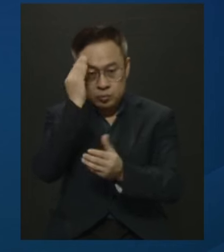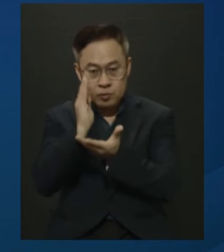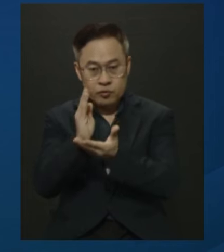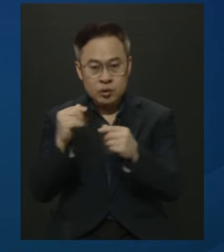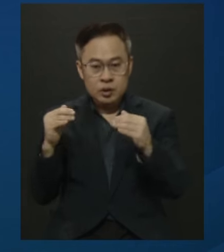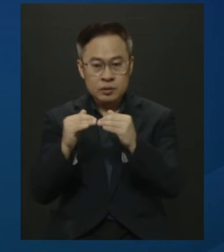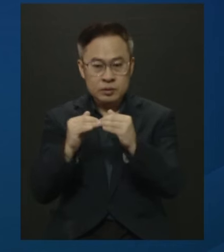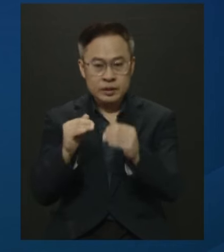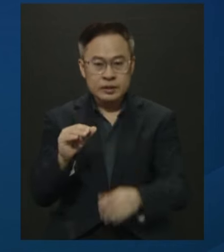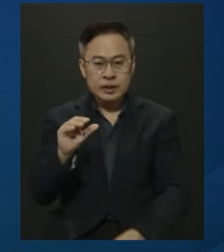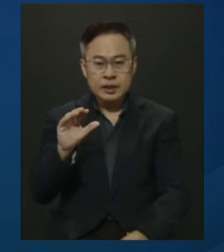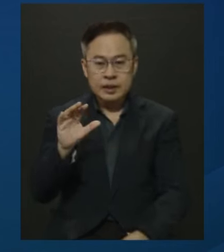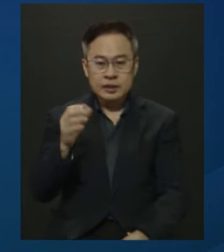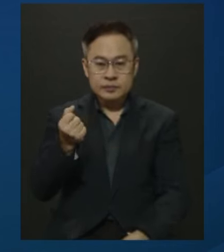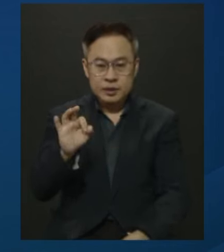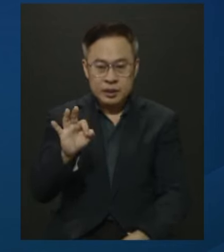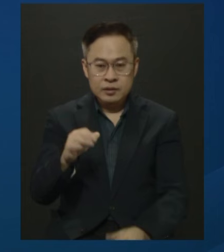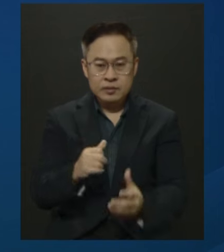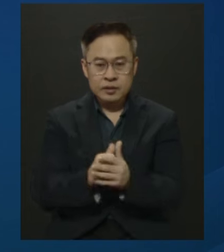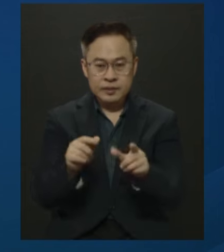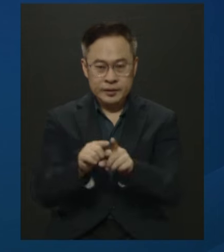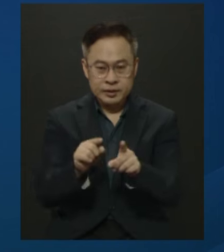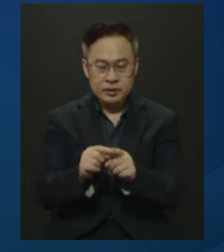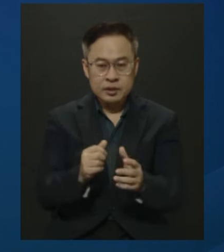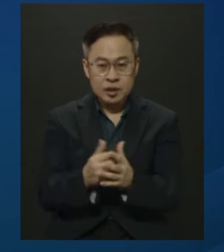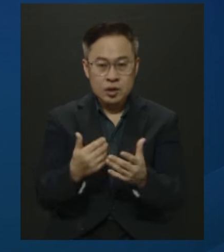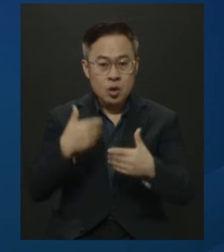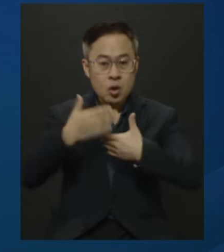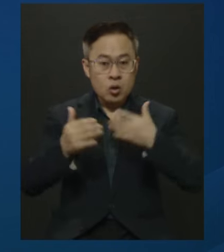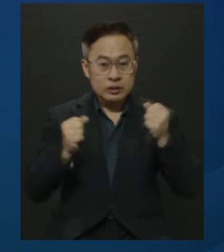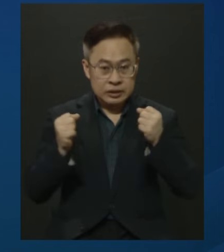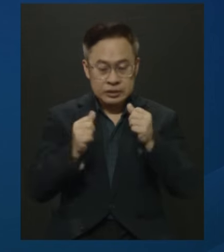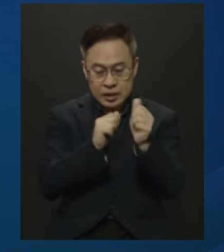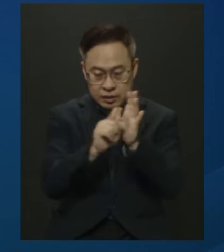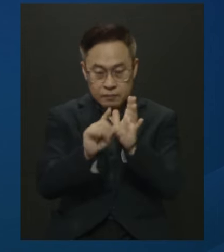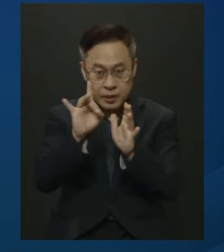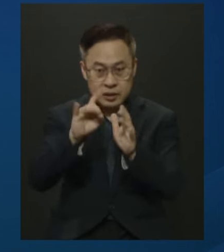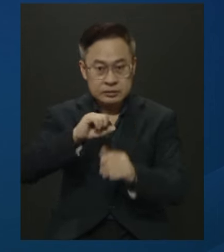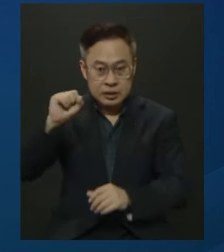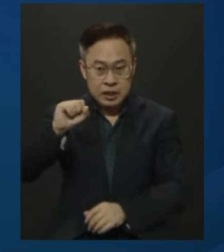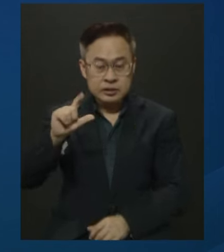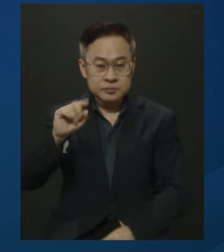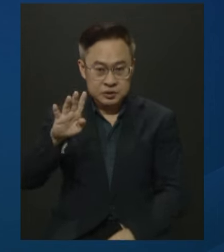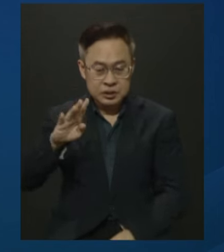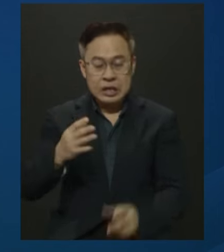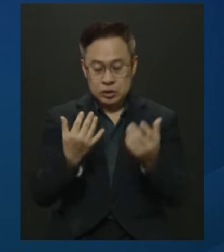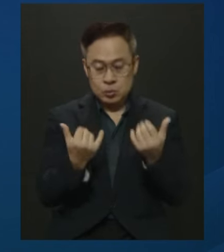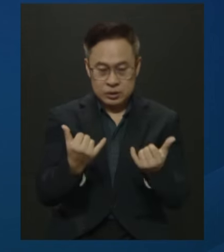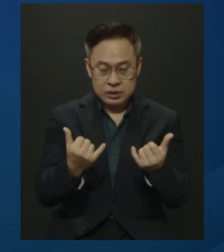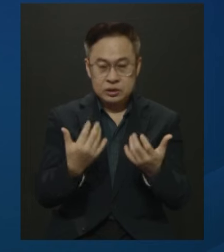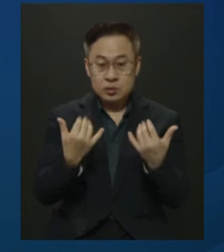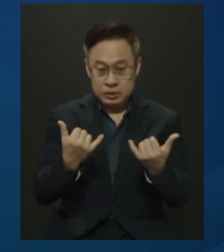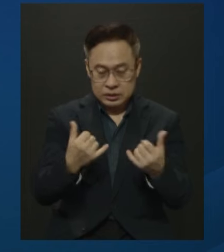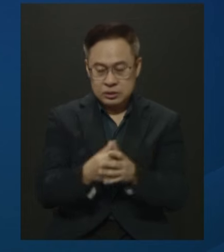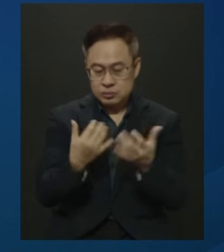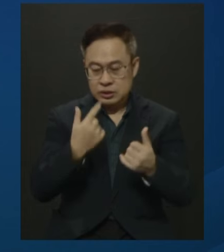เย็นท่าข้ามครับ8นัดชนะรวด24แต้มลูกได้เสียบวก45 ร้อนแรงต่อเนื่องจริงๆนะแล้ว นี่คือแชมป์